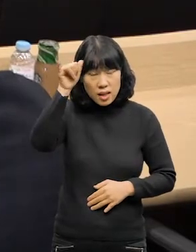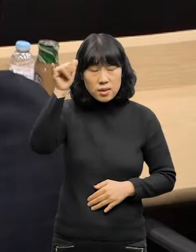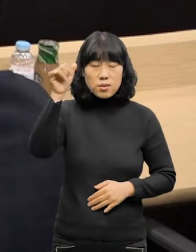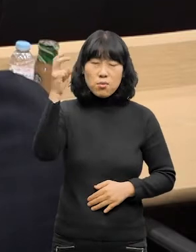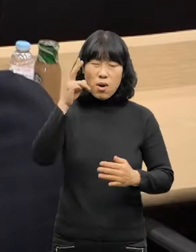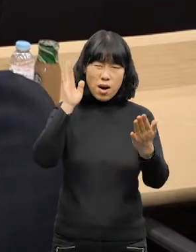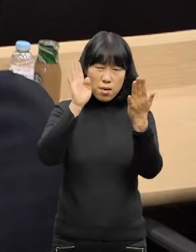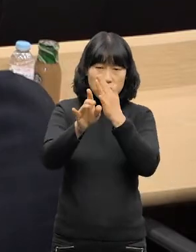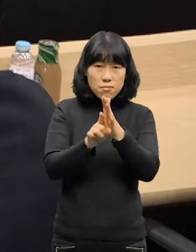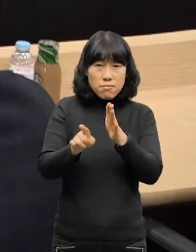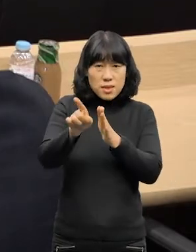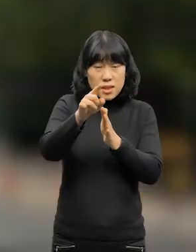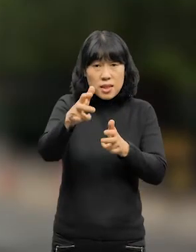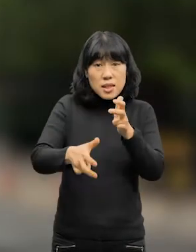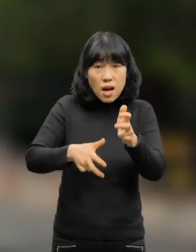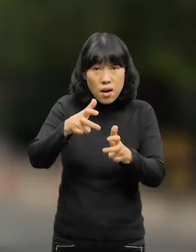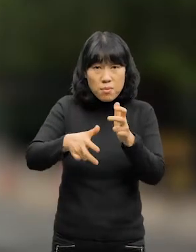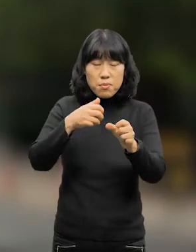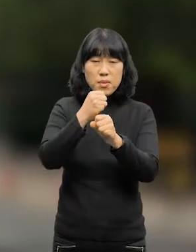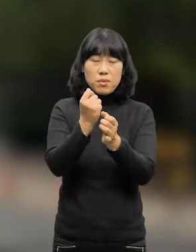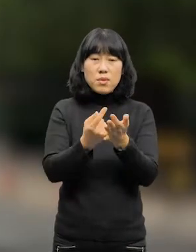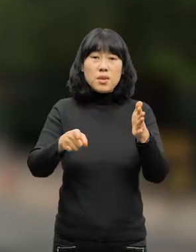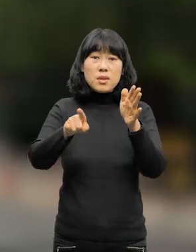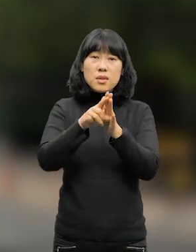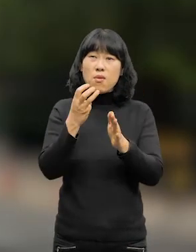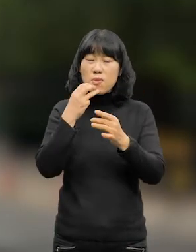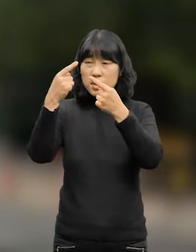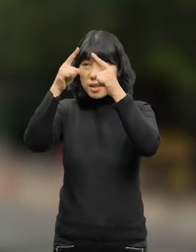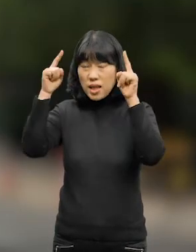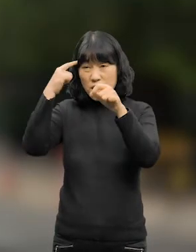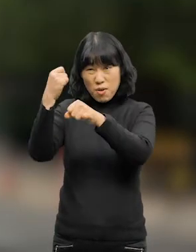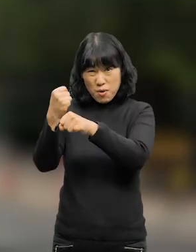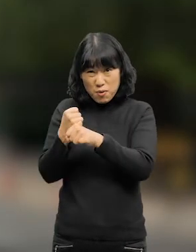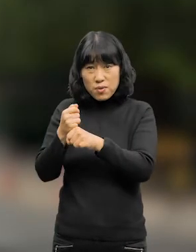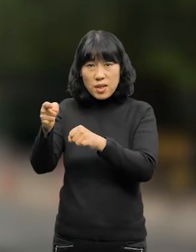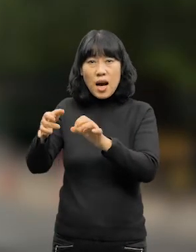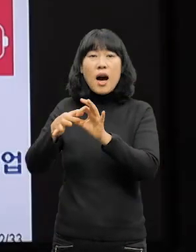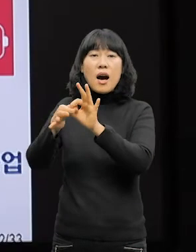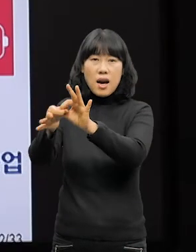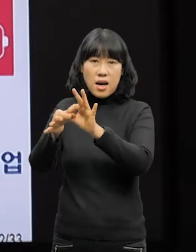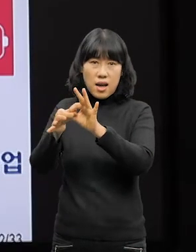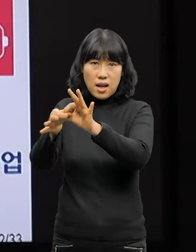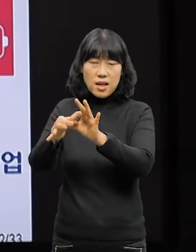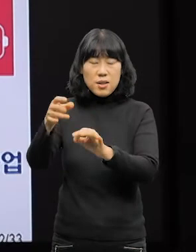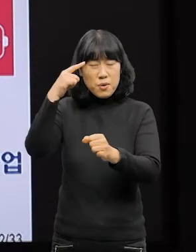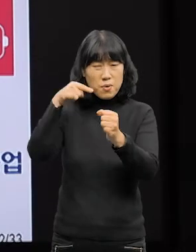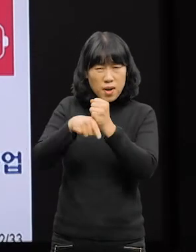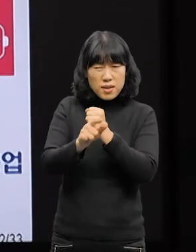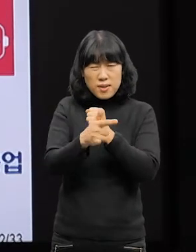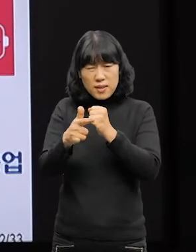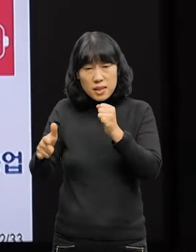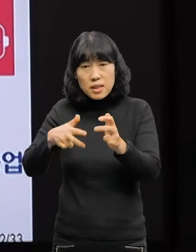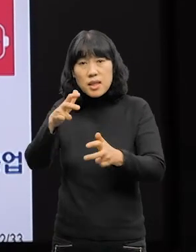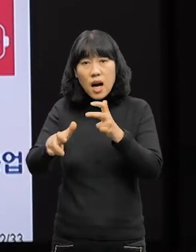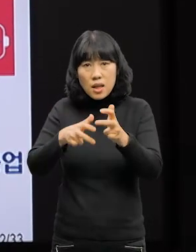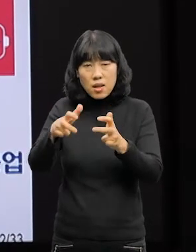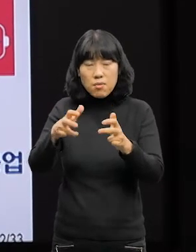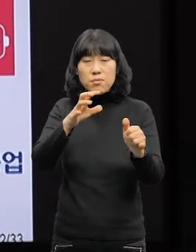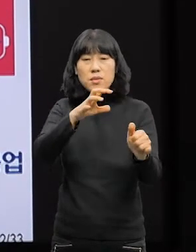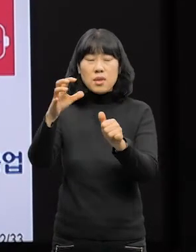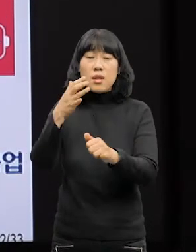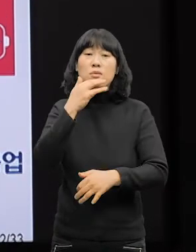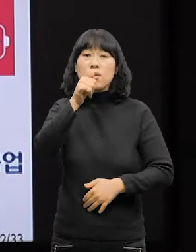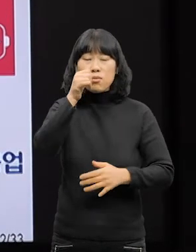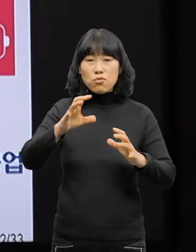AI에 이은 미래 첨단 산업 창출을 위해 서울대 기초전력연구원과 함께 다양한 과학 분야 및 산업에